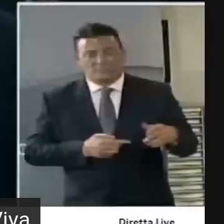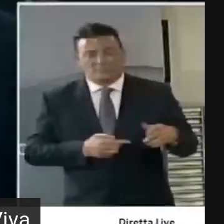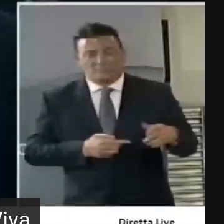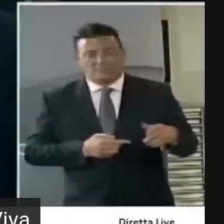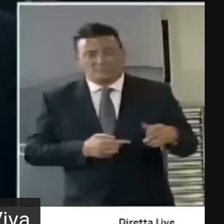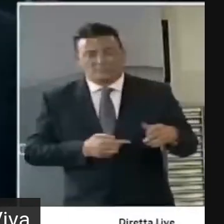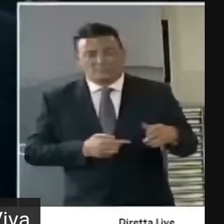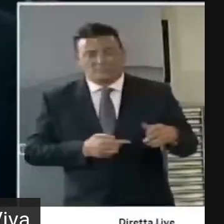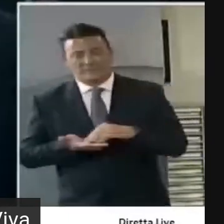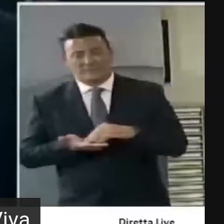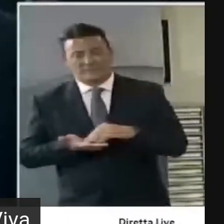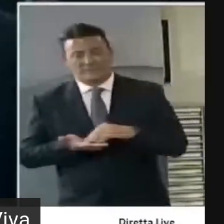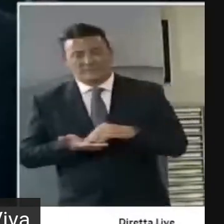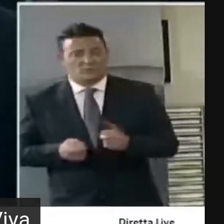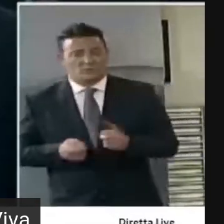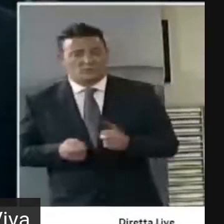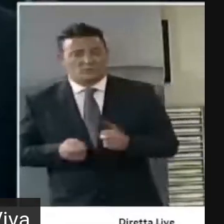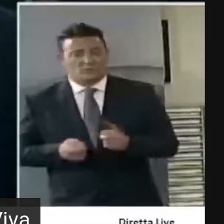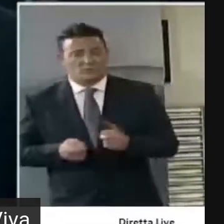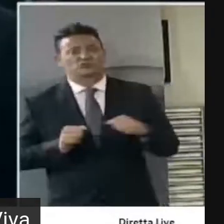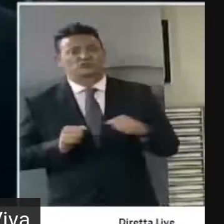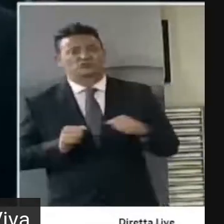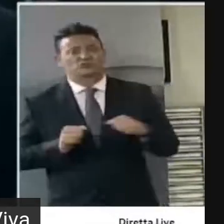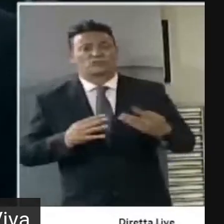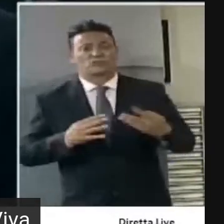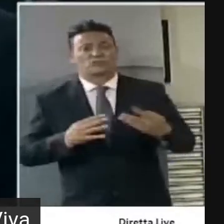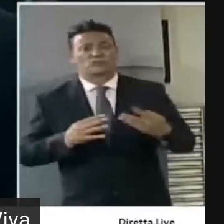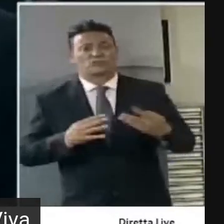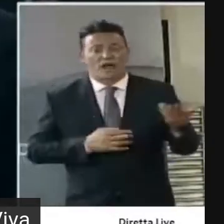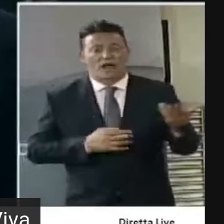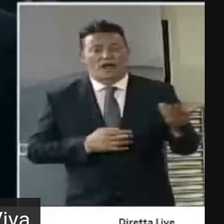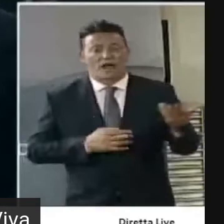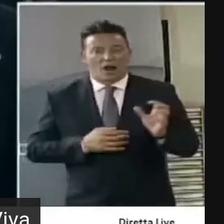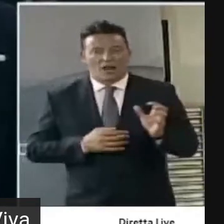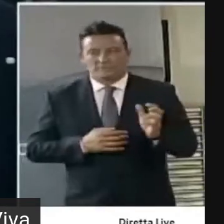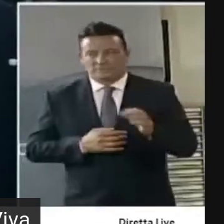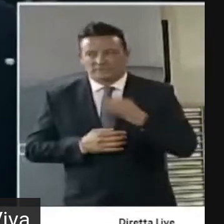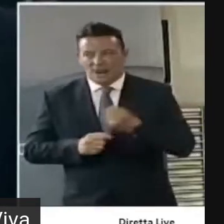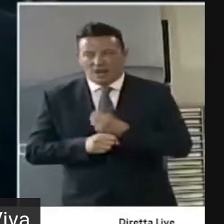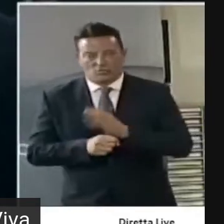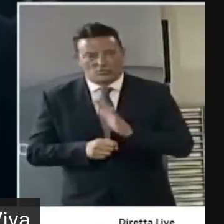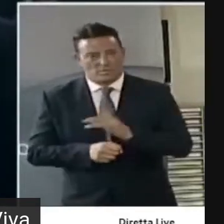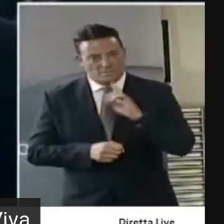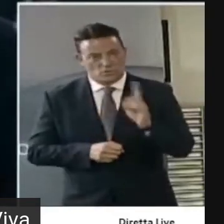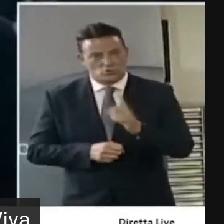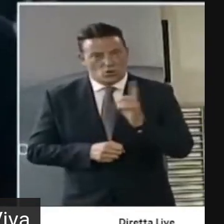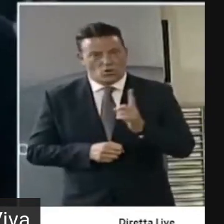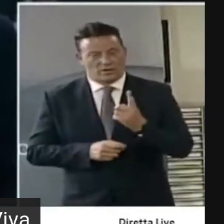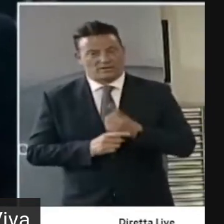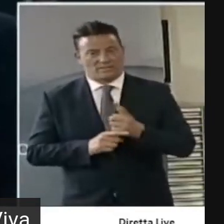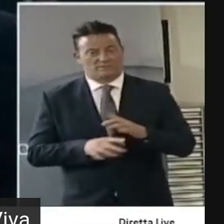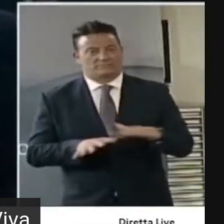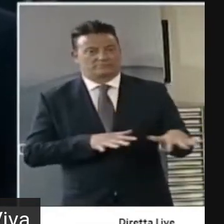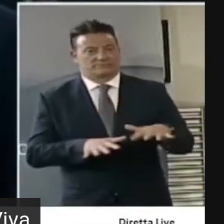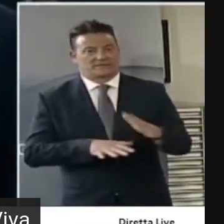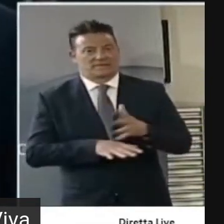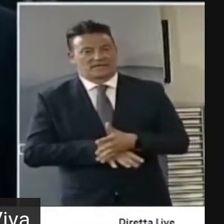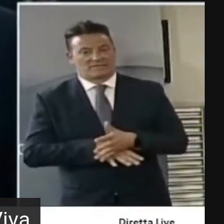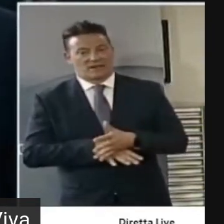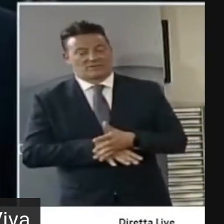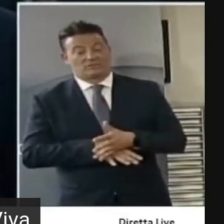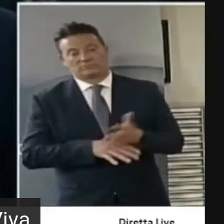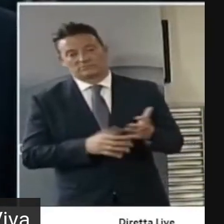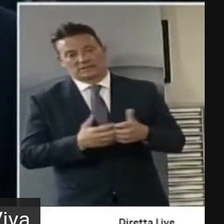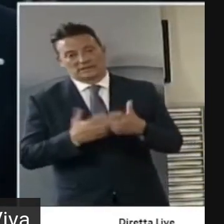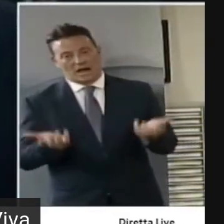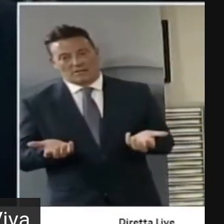dirigenti, funzionari regionali che sono chiamati a svolgere nel migliore dei modi possibili questa azione, e